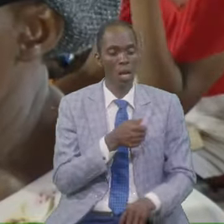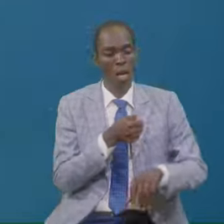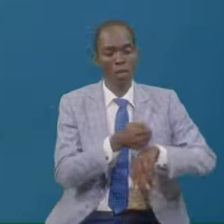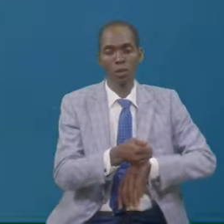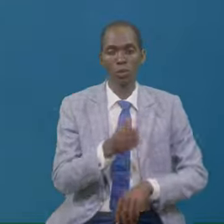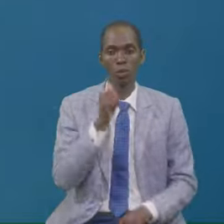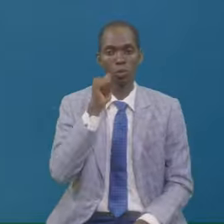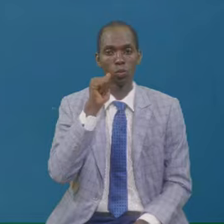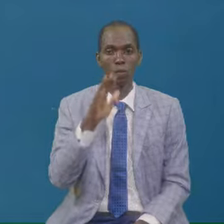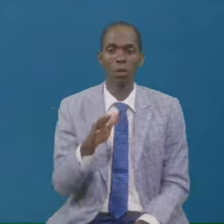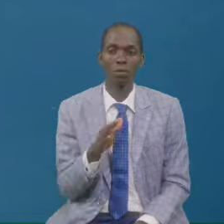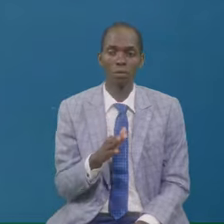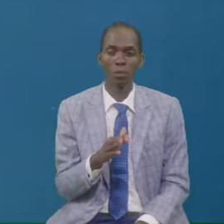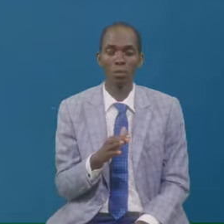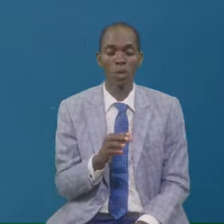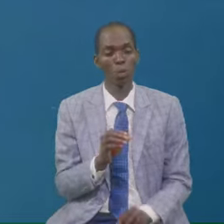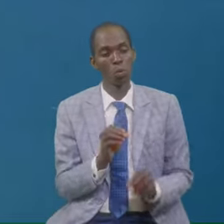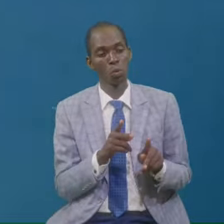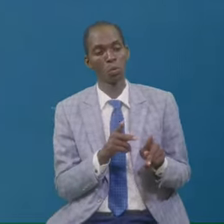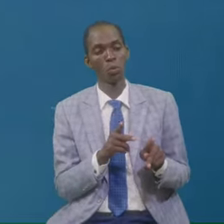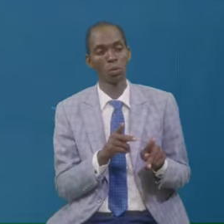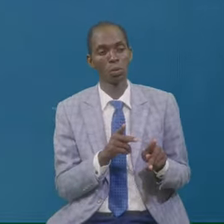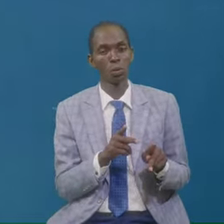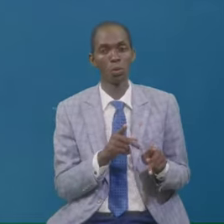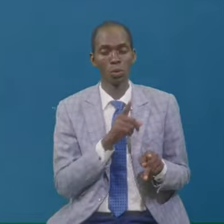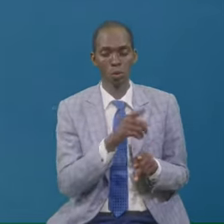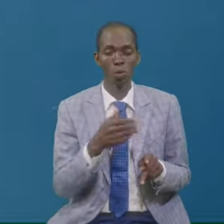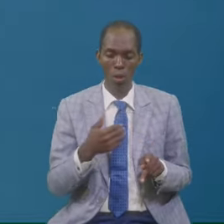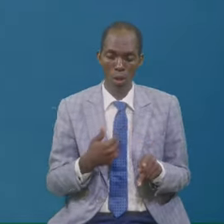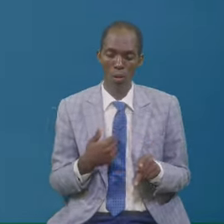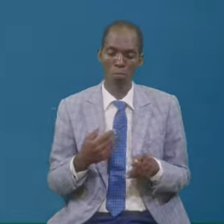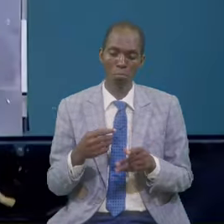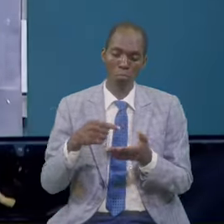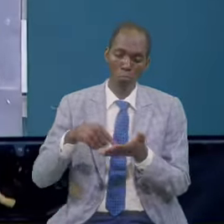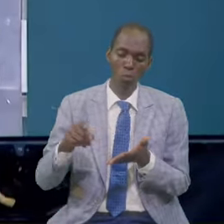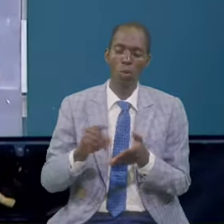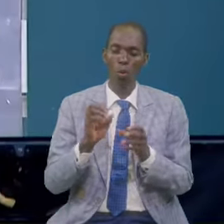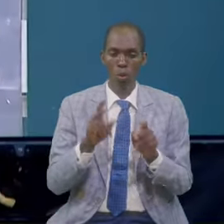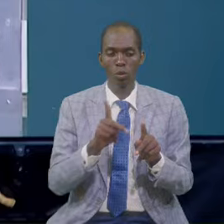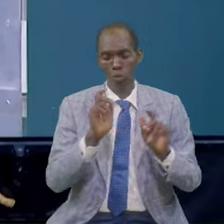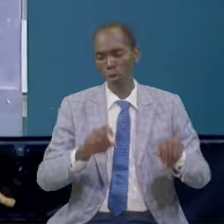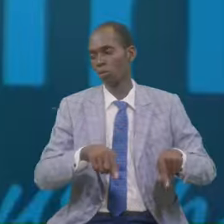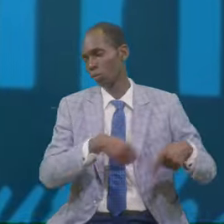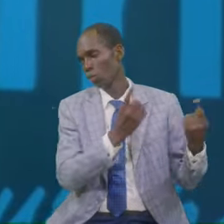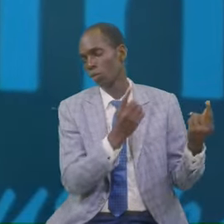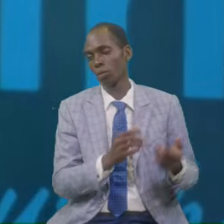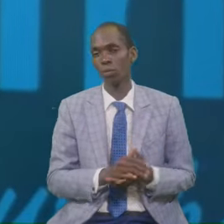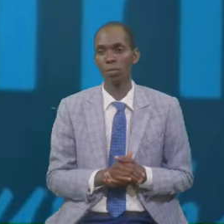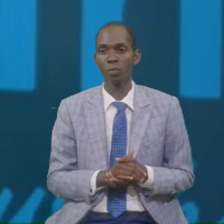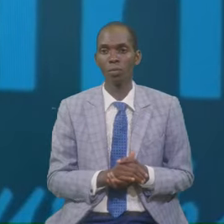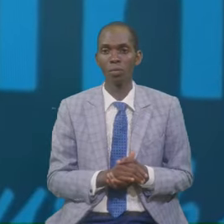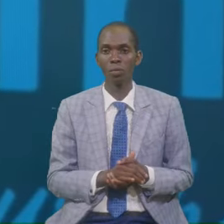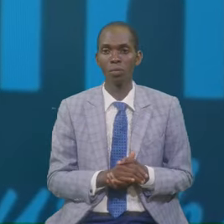చేయబడ్డ స్త్రీ, ఓకే యు పేడ్ యు కెన్ గో, సరే మీరు చెల్లించారు గనుక అపరాధ రుసుము వెళ్ళిపోవచ్చు. సో